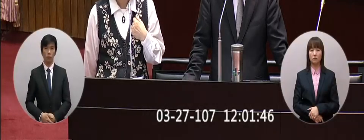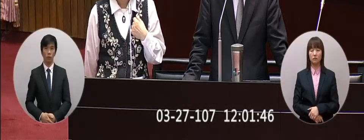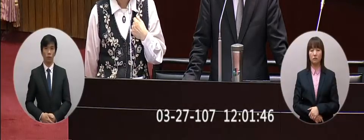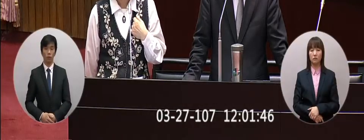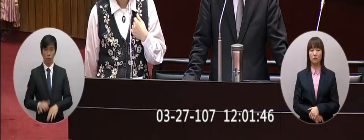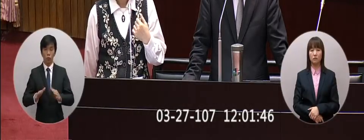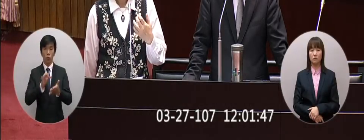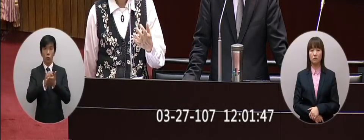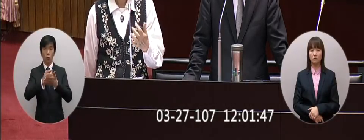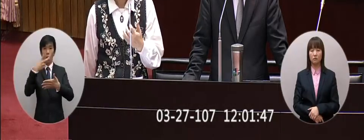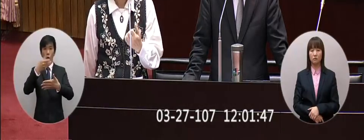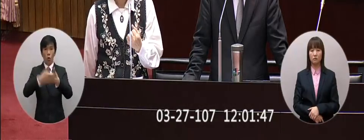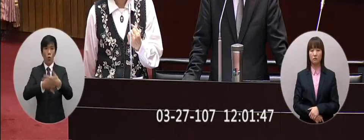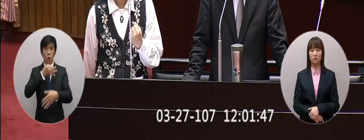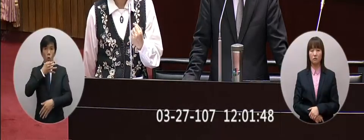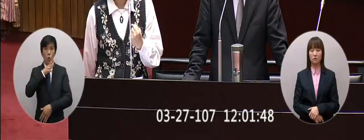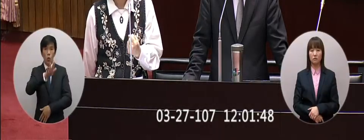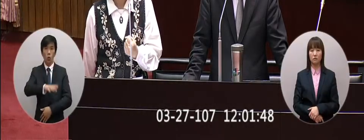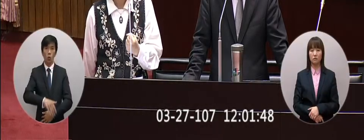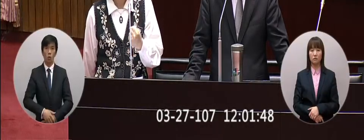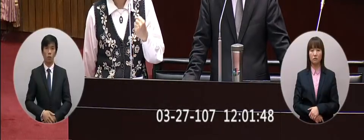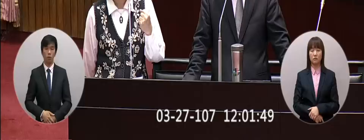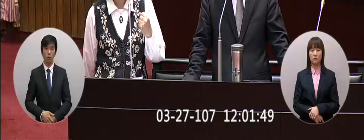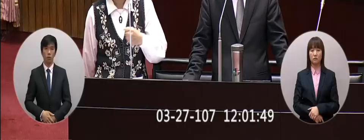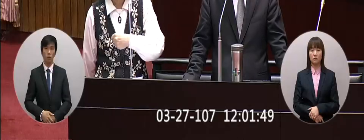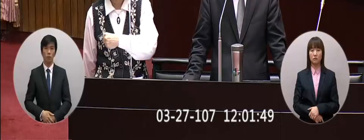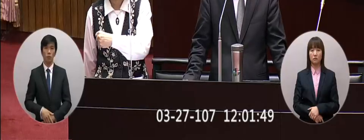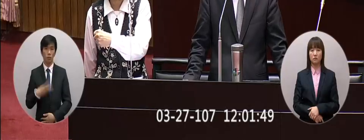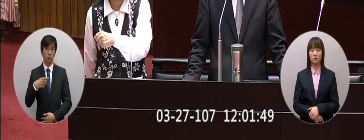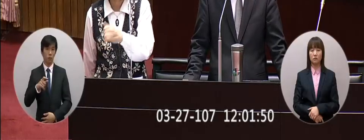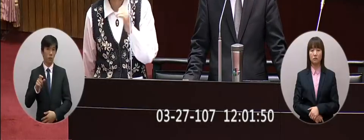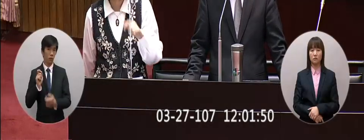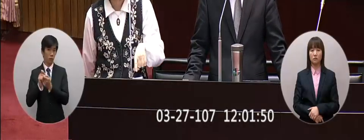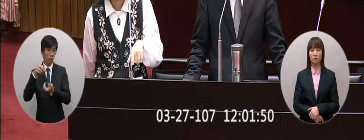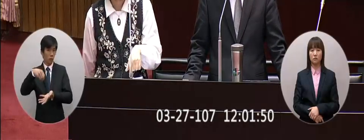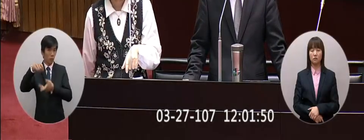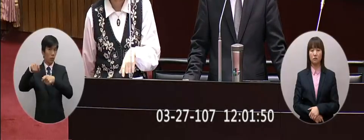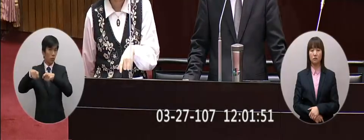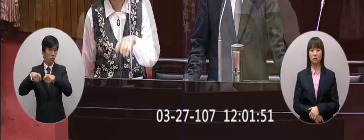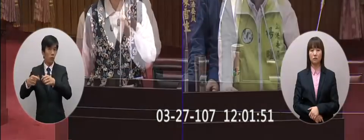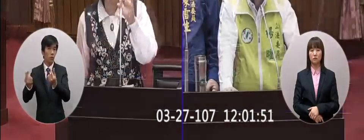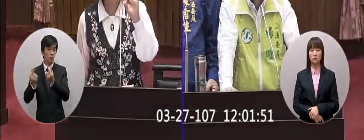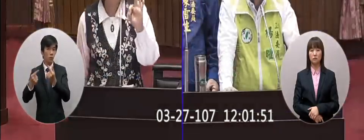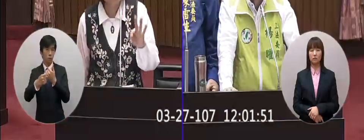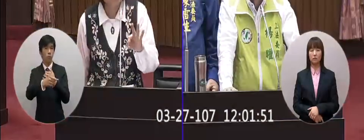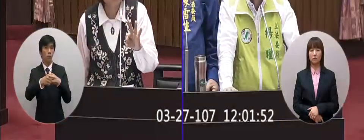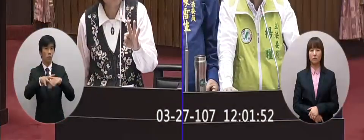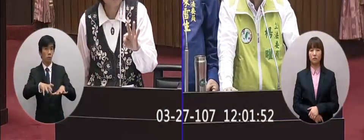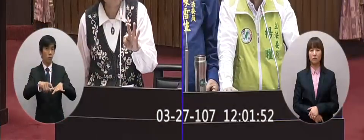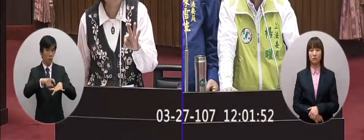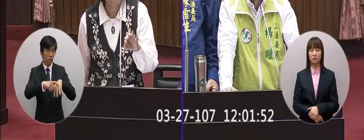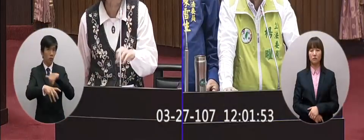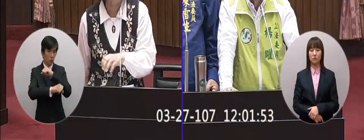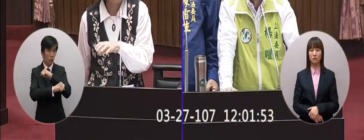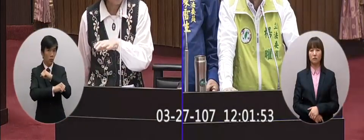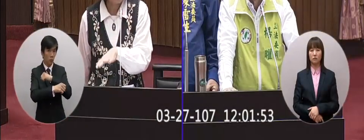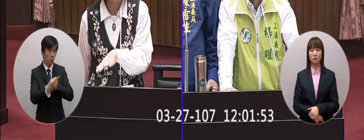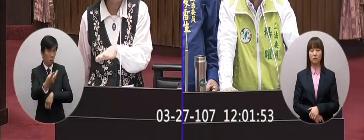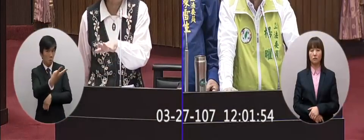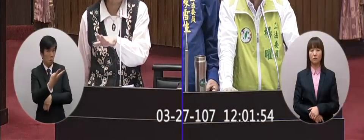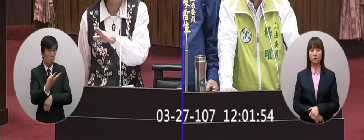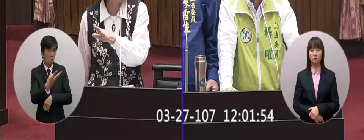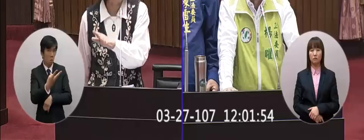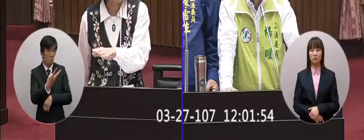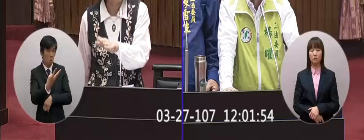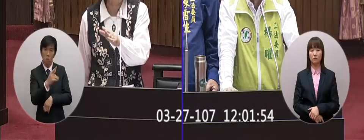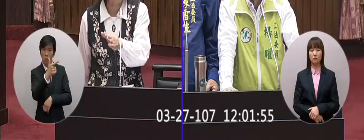还有50几亿啊。那最近提的计划，像我们最近因为这个离岛建设基金也不是只有3个县市，还